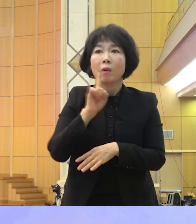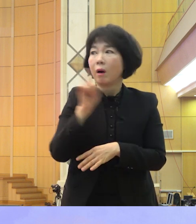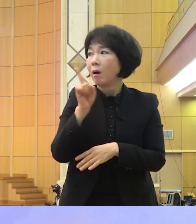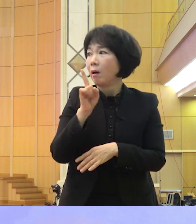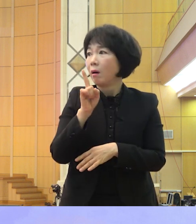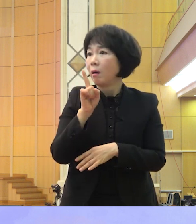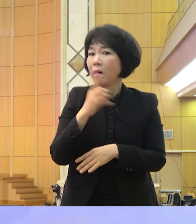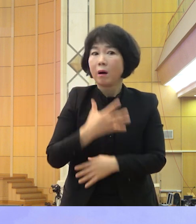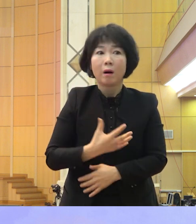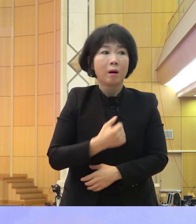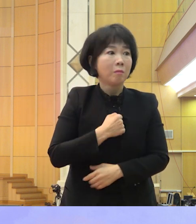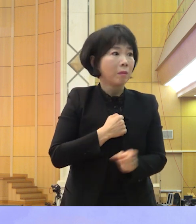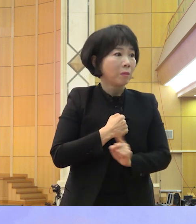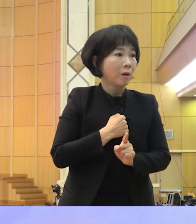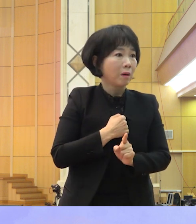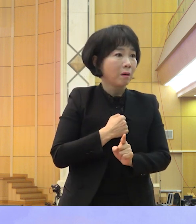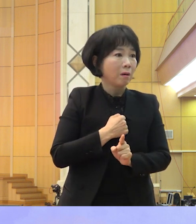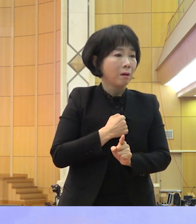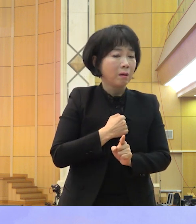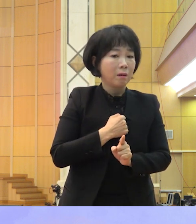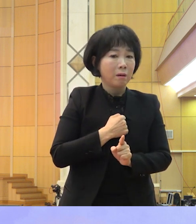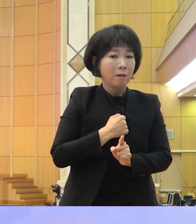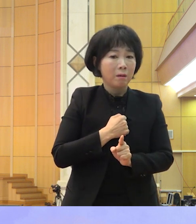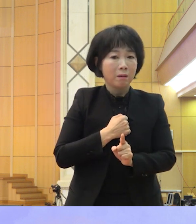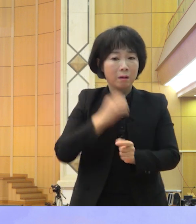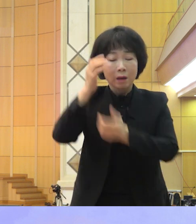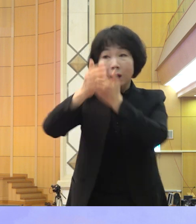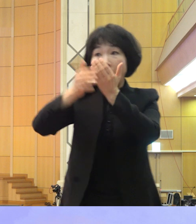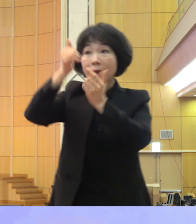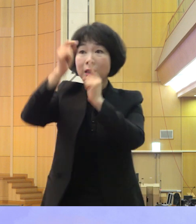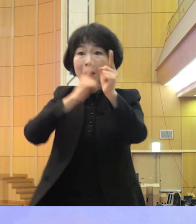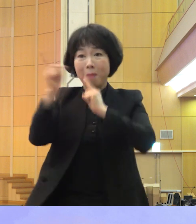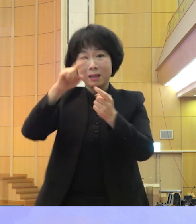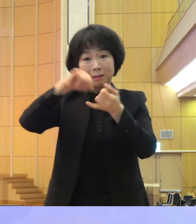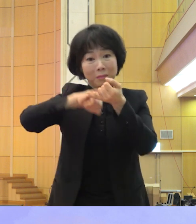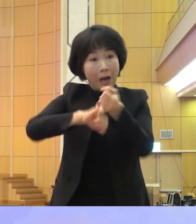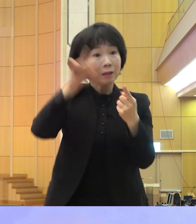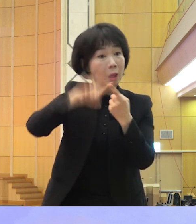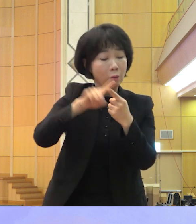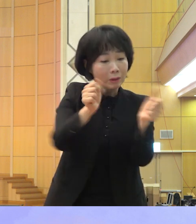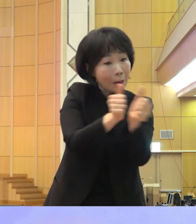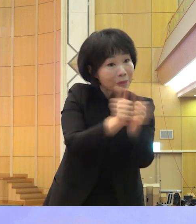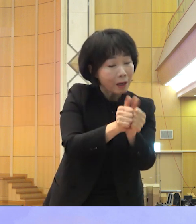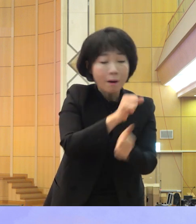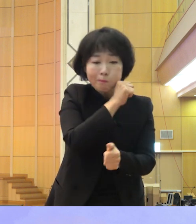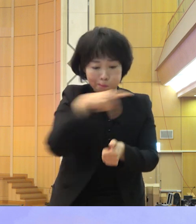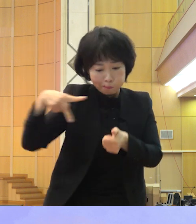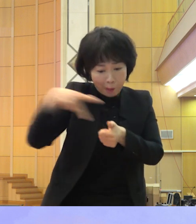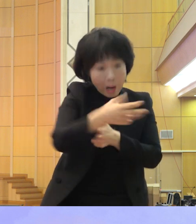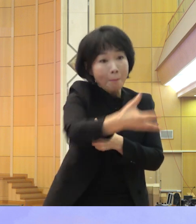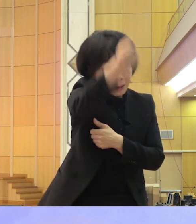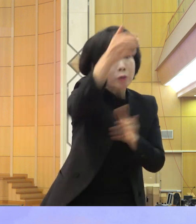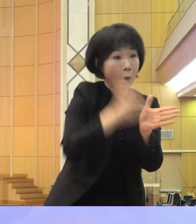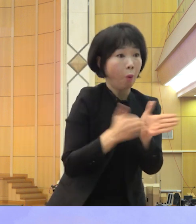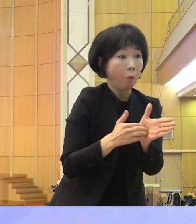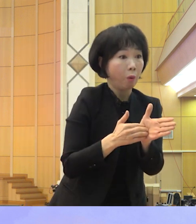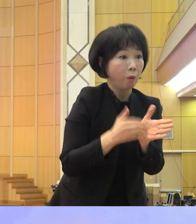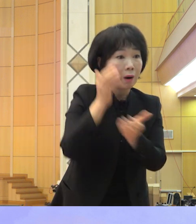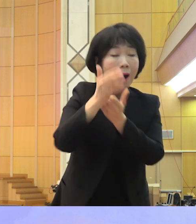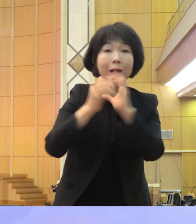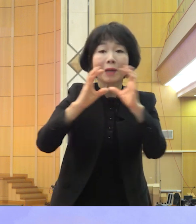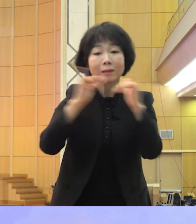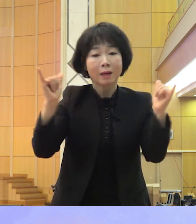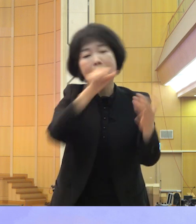그러니까 그런 날이 오기 전에는 하나님이 언약한 대로 남자는 할례를 받아서